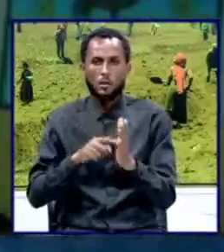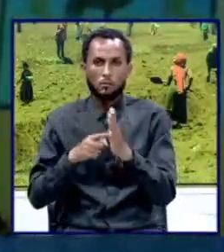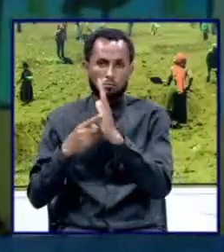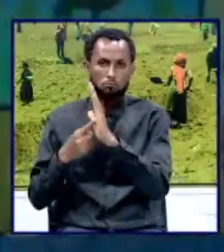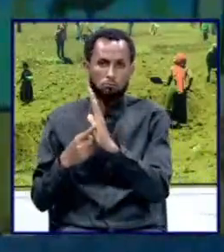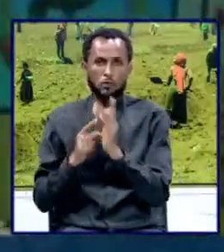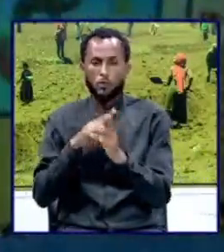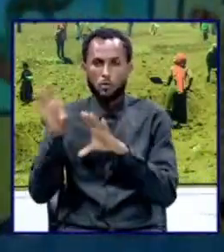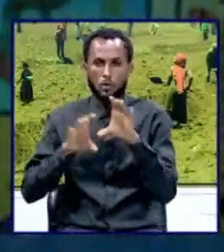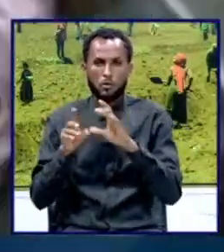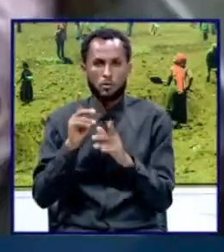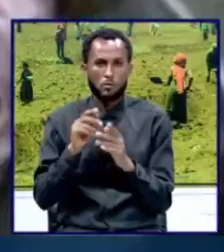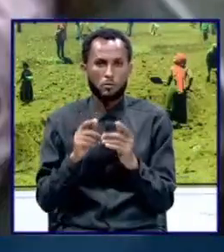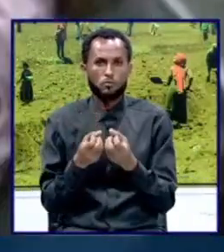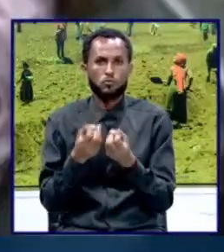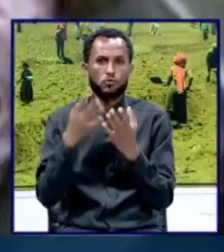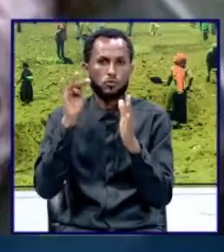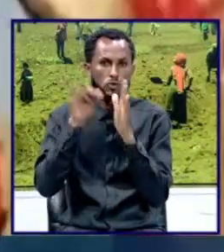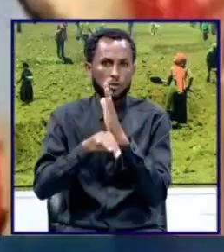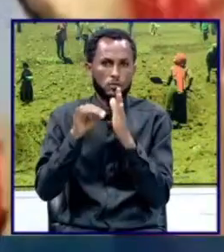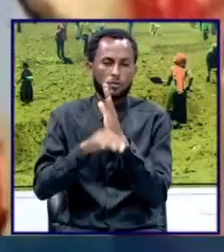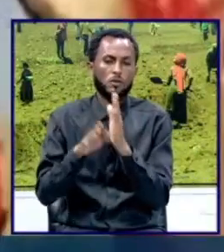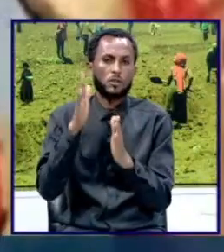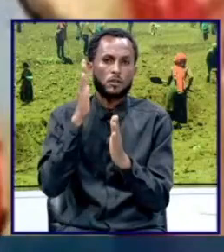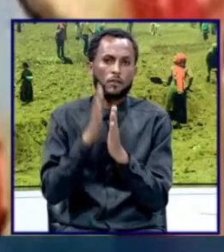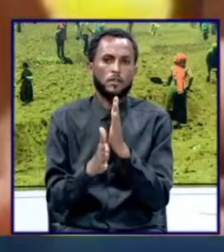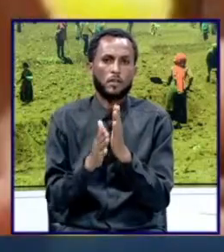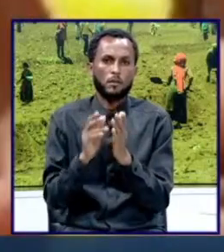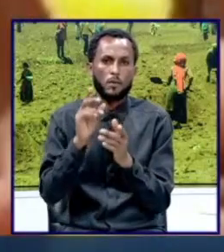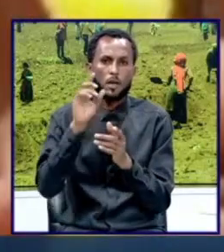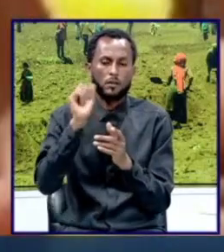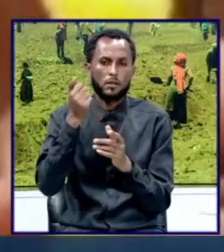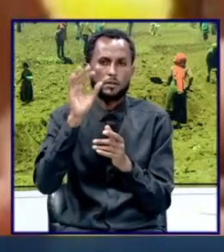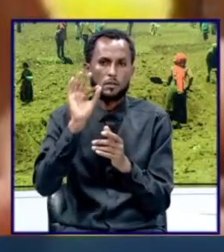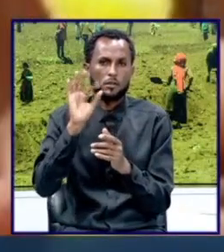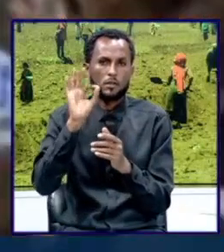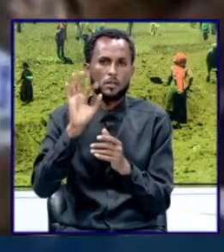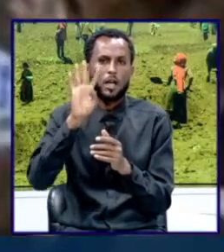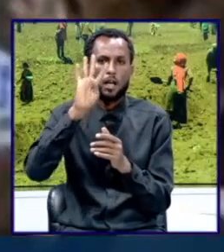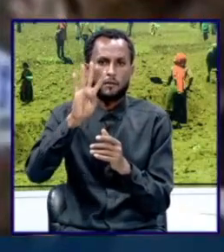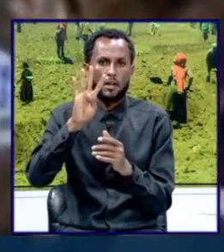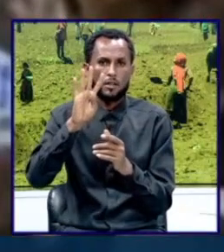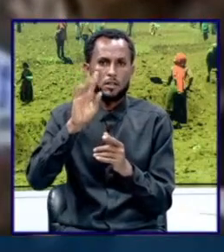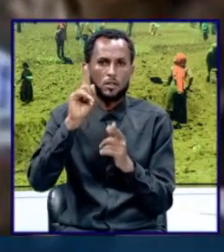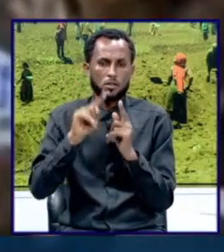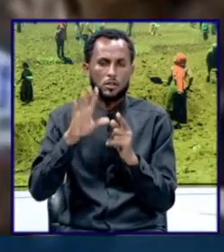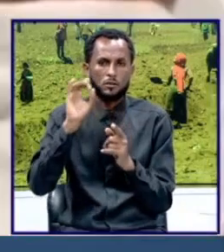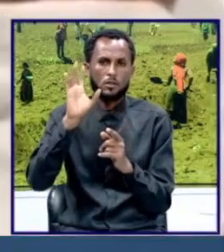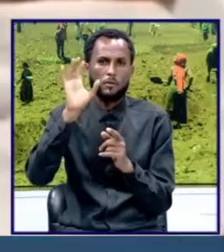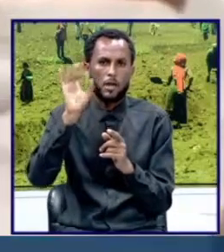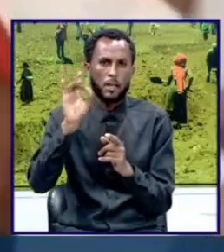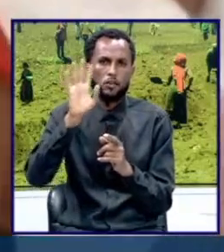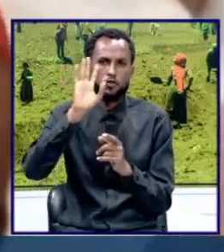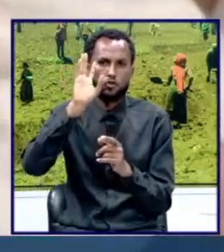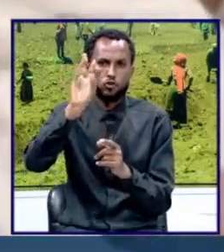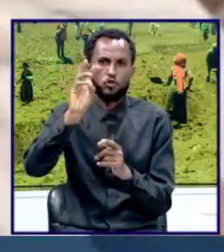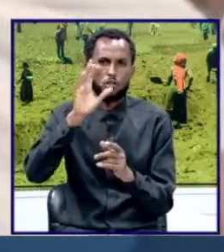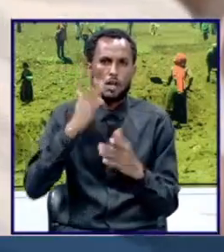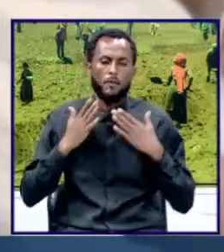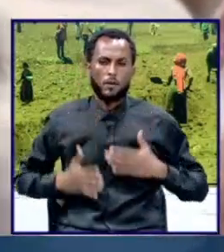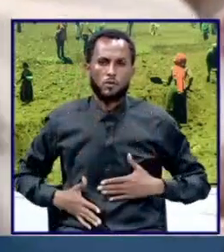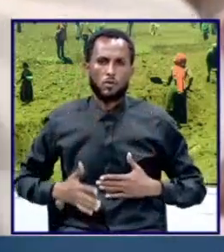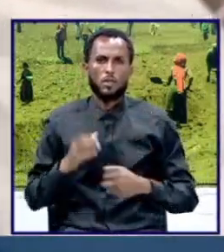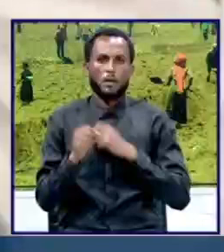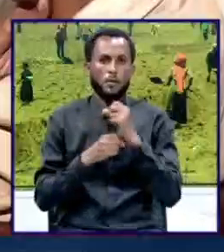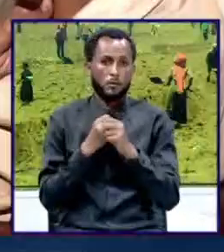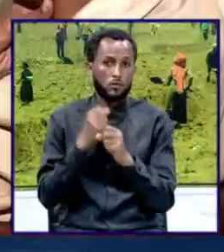ኣድማ ተጋደልቲ ማዕለያ ዘይብሉ ግፍዒ ዝፈፀመን 994 ወይ ድማ 986 ናብ ልዕሊ ስንኩላን ተጋደልቲ